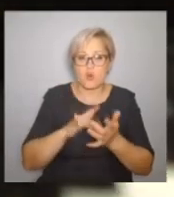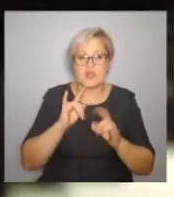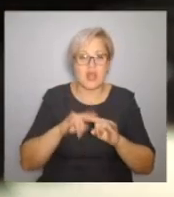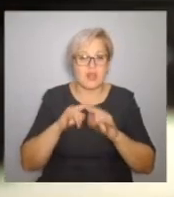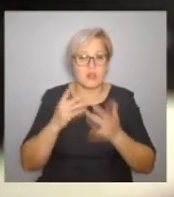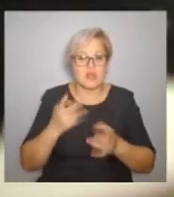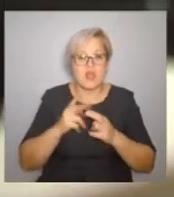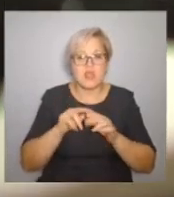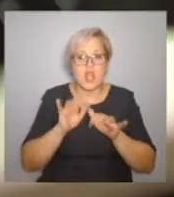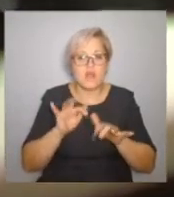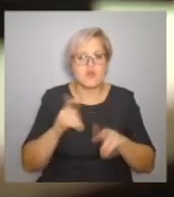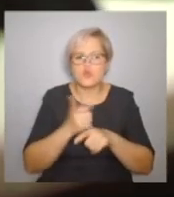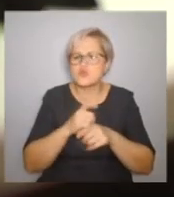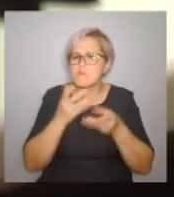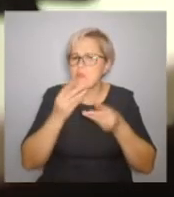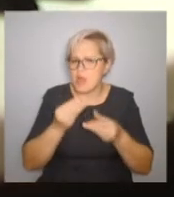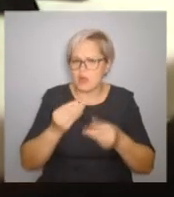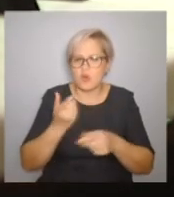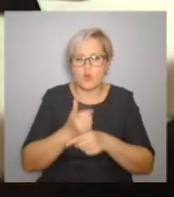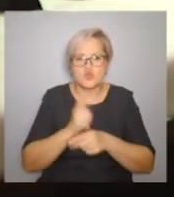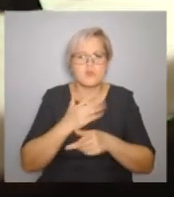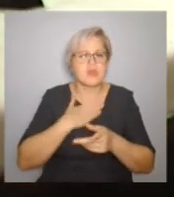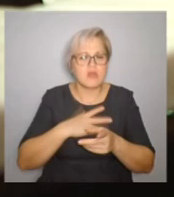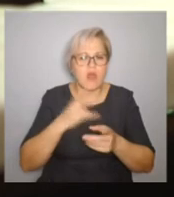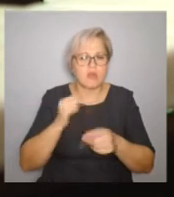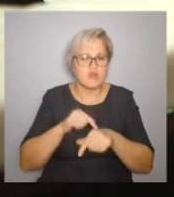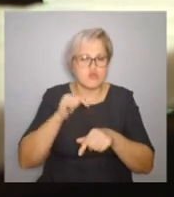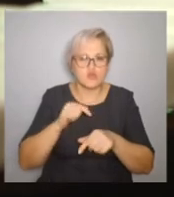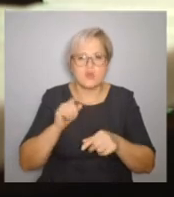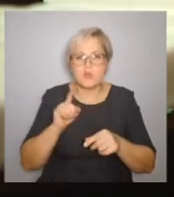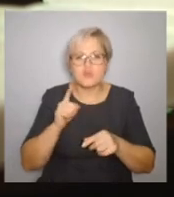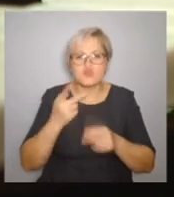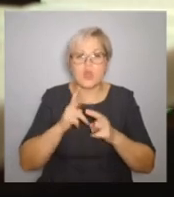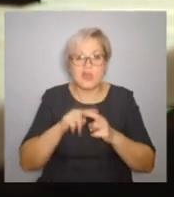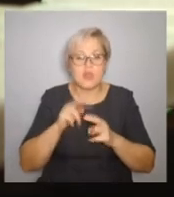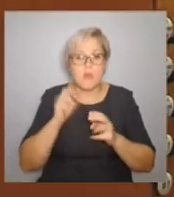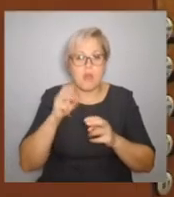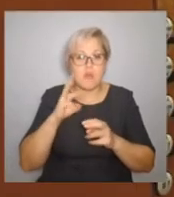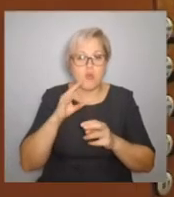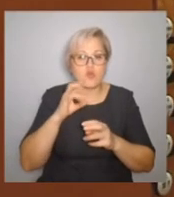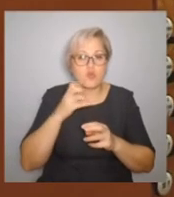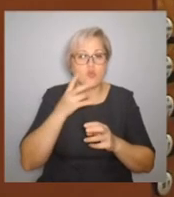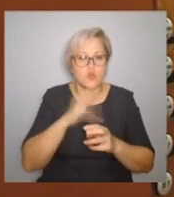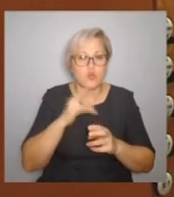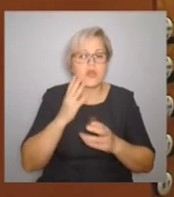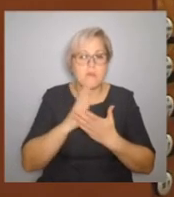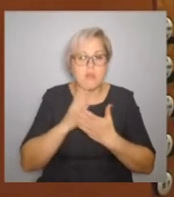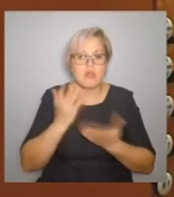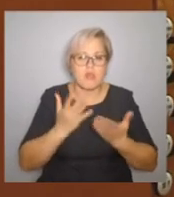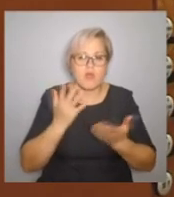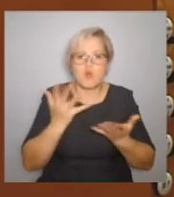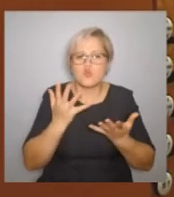сделаны вот эти пропилы аккуратненькие, очень мастерские, у нас в центре ремесел, в городе Ханты-Мансийска. Эти клавиши